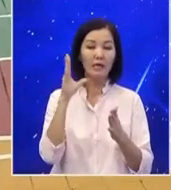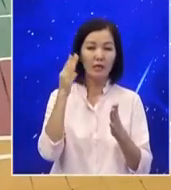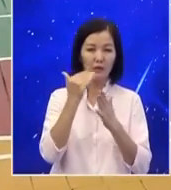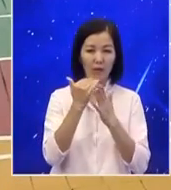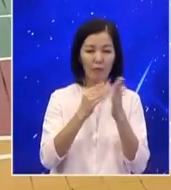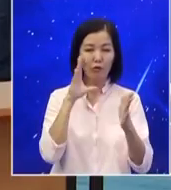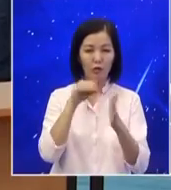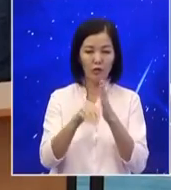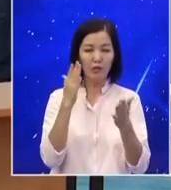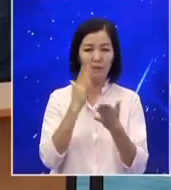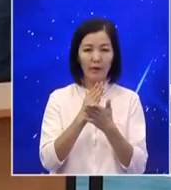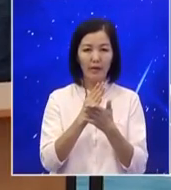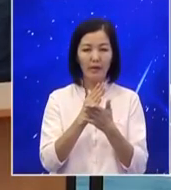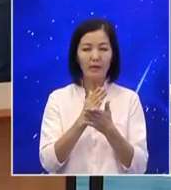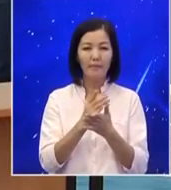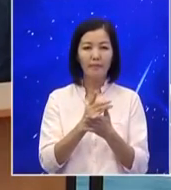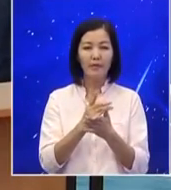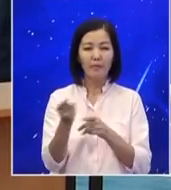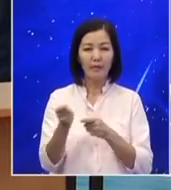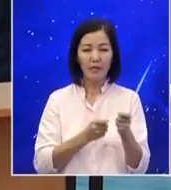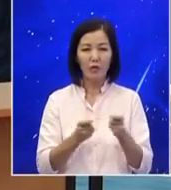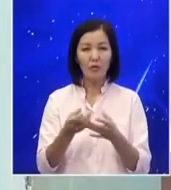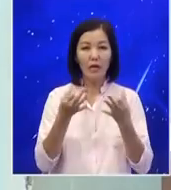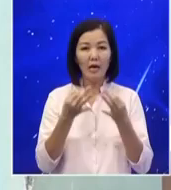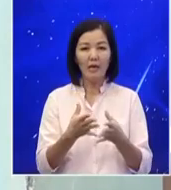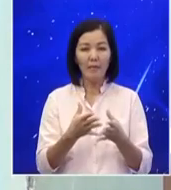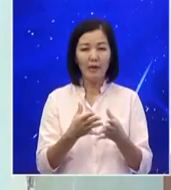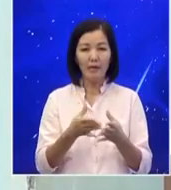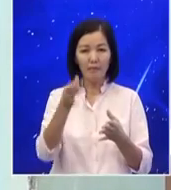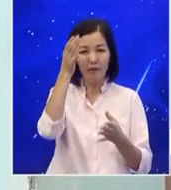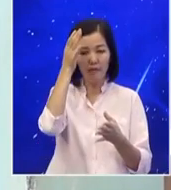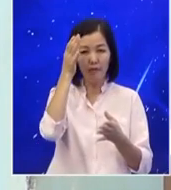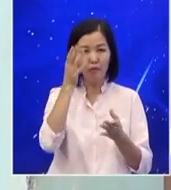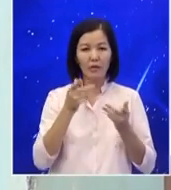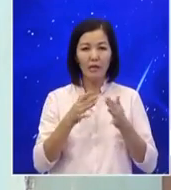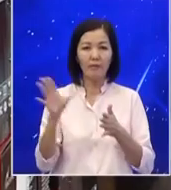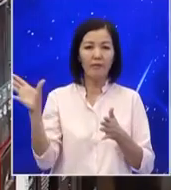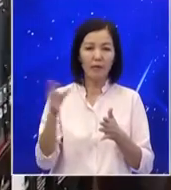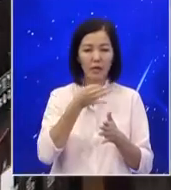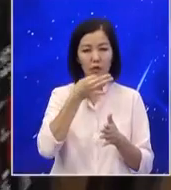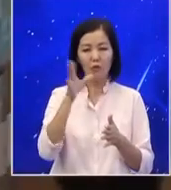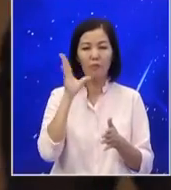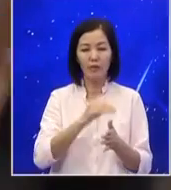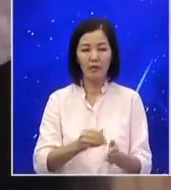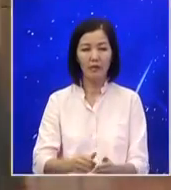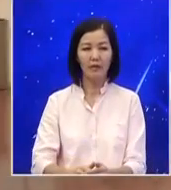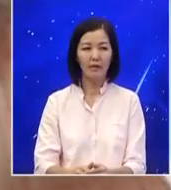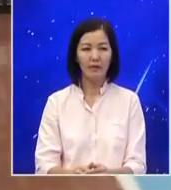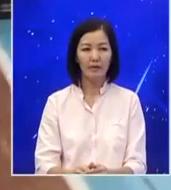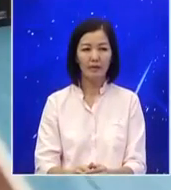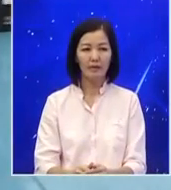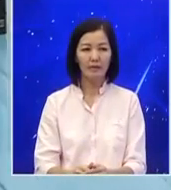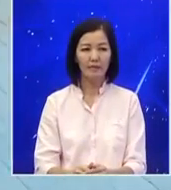алады. Басқару тетіктерде қарапайым дейді мамандар. Яғни білім беру жүйесіндегі талаптардың барлығына жауап береді.